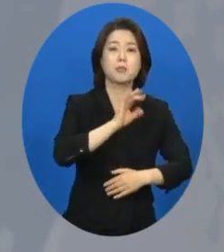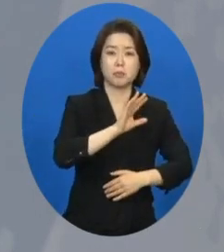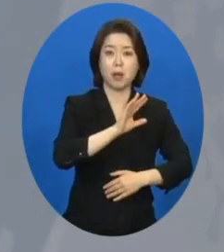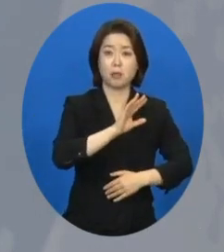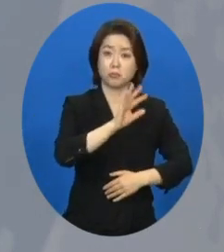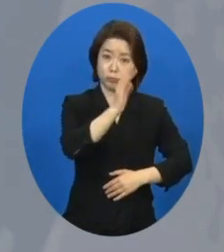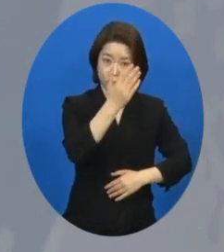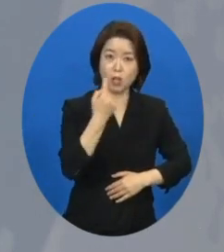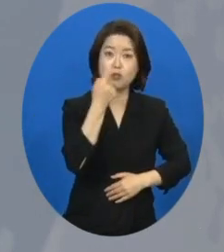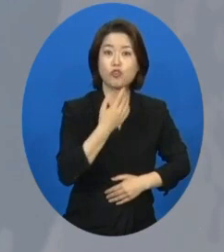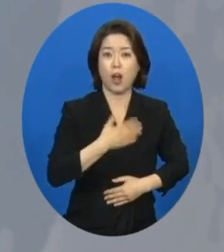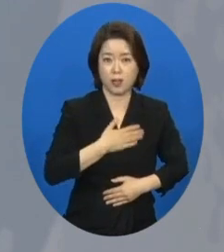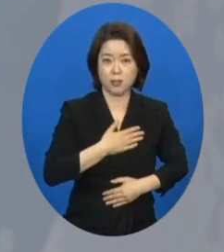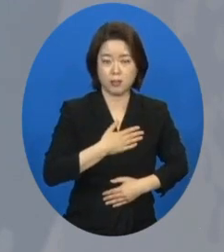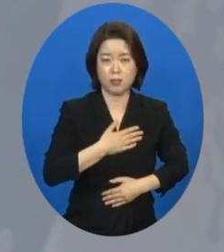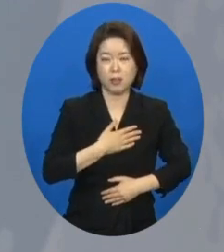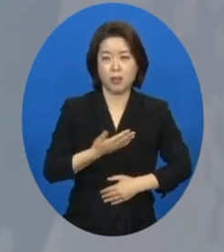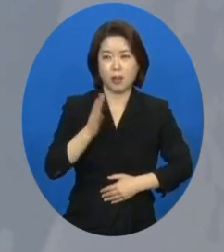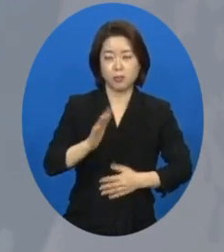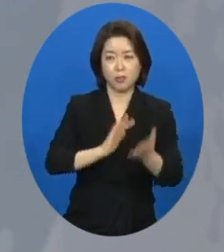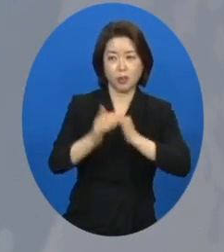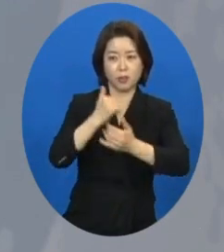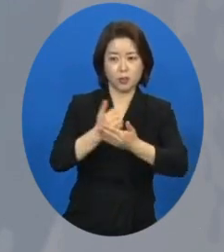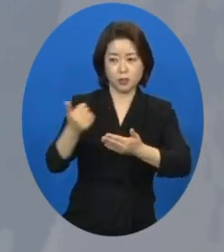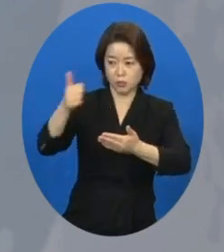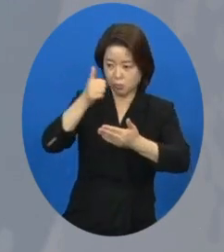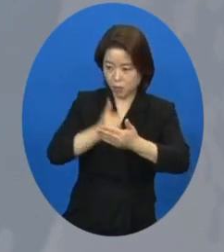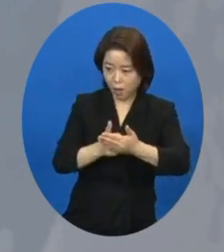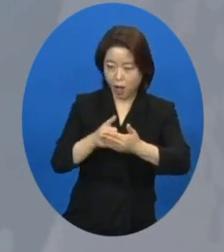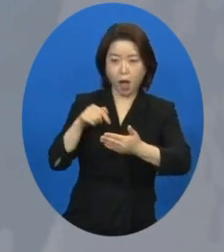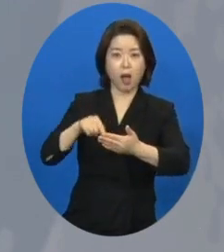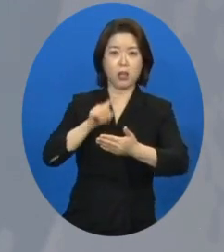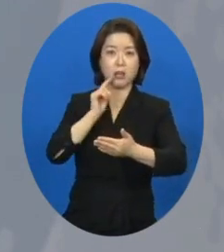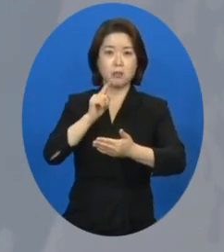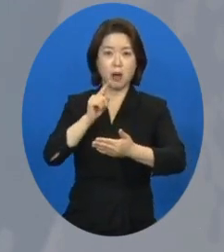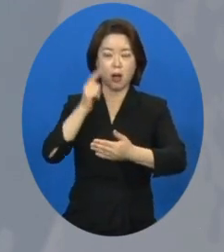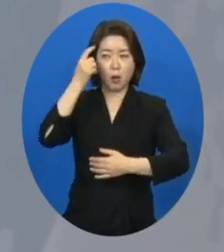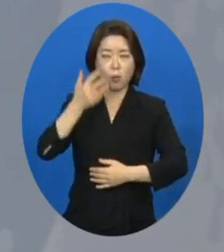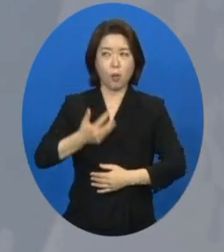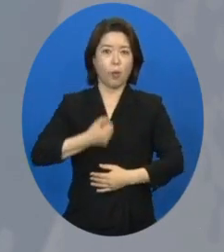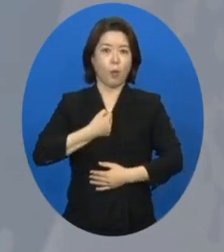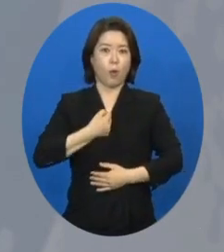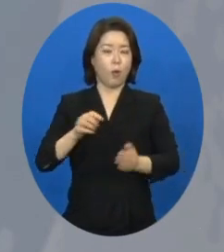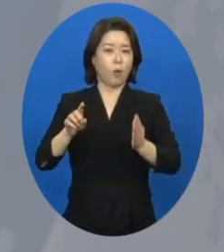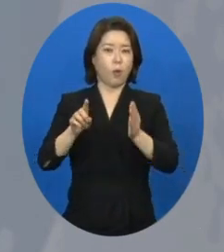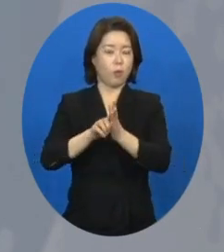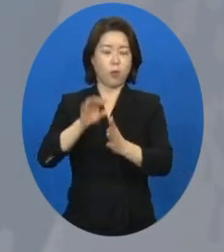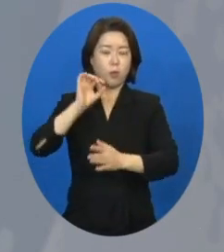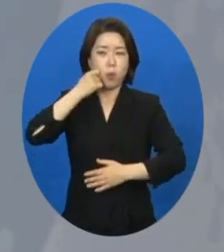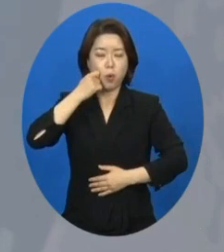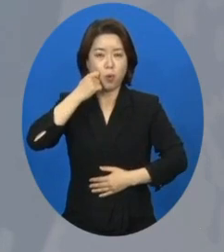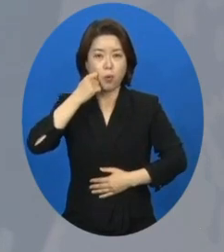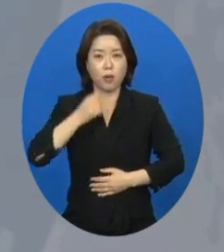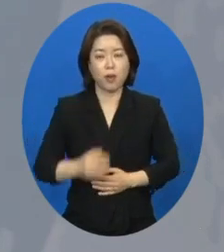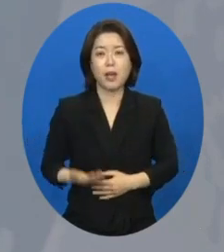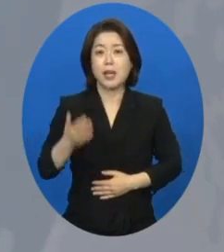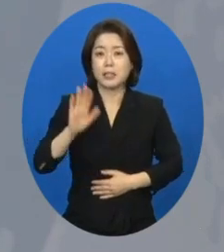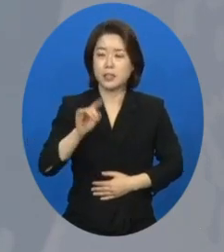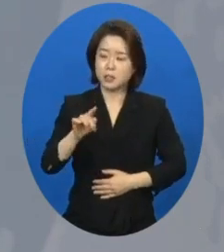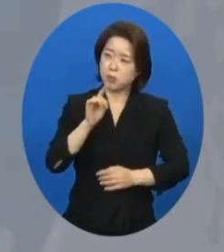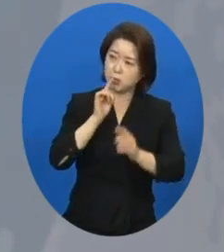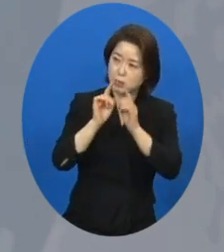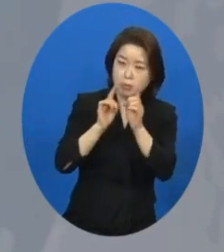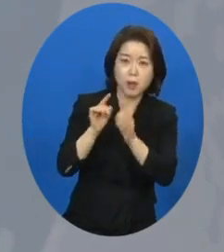생각했었던 저에게 예수님이 내 안에 계시다는 말씀은 충격이고 믿어지지 않았어요. 그렇지만 그